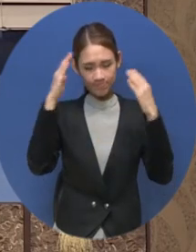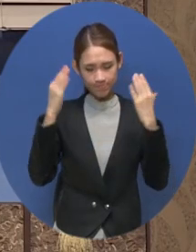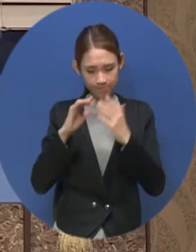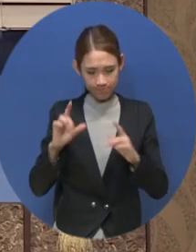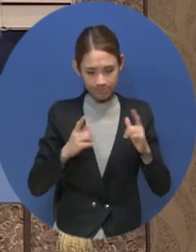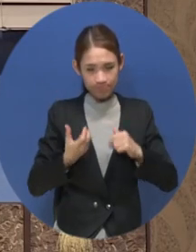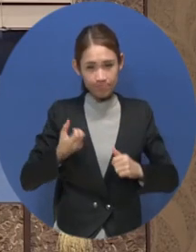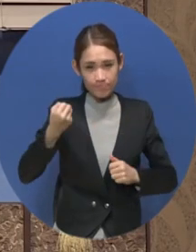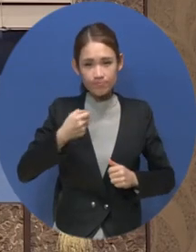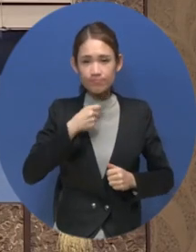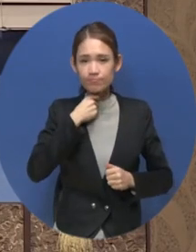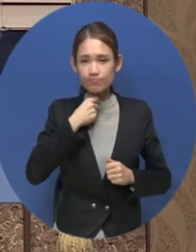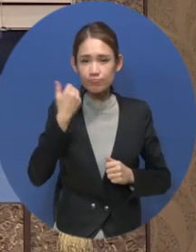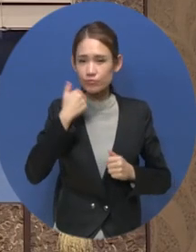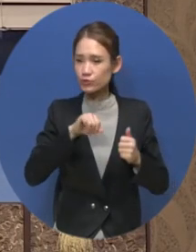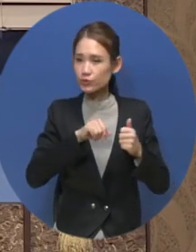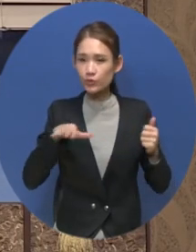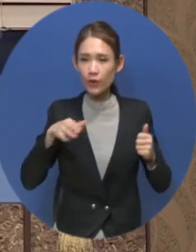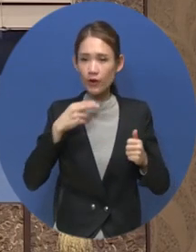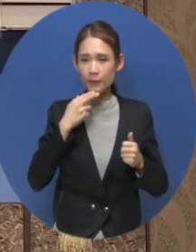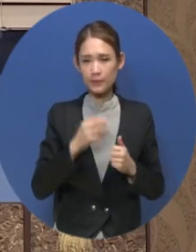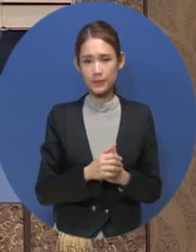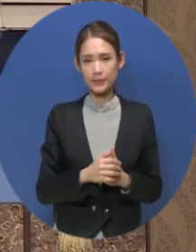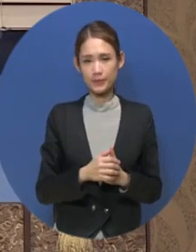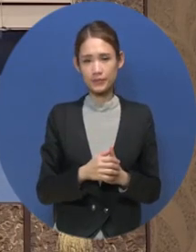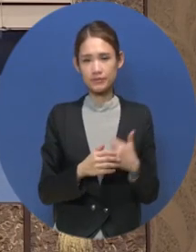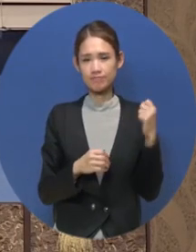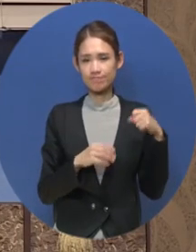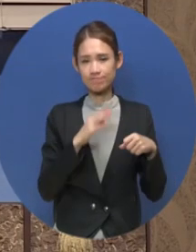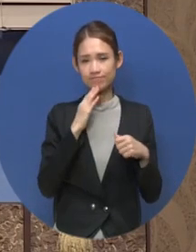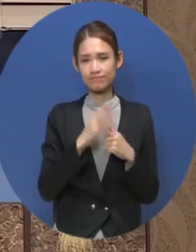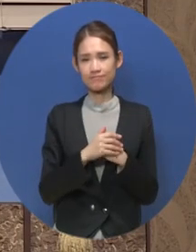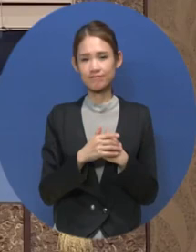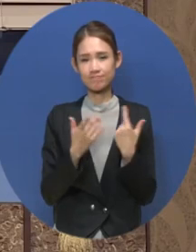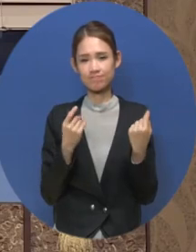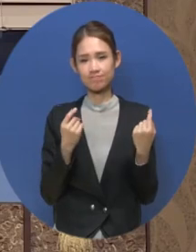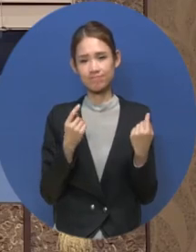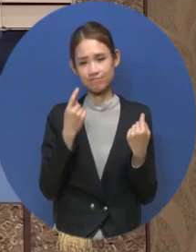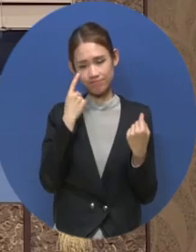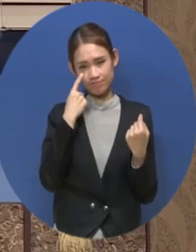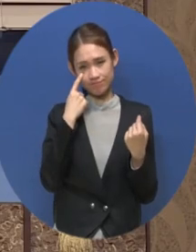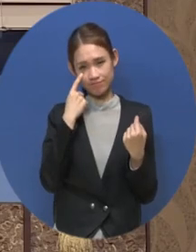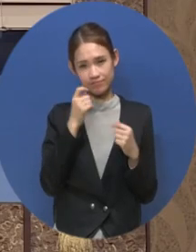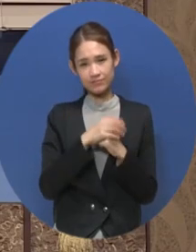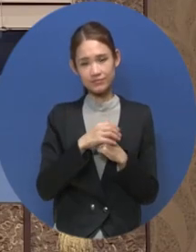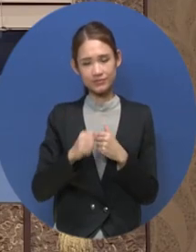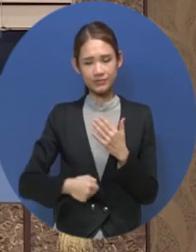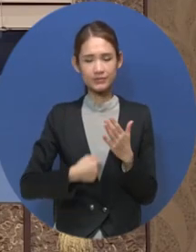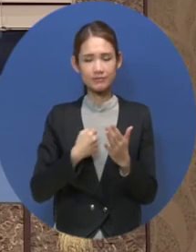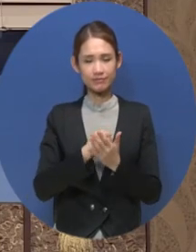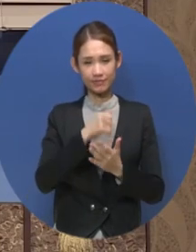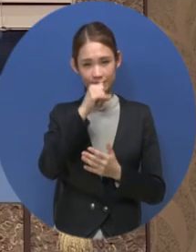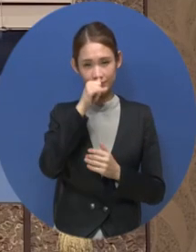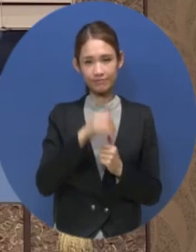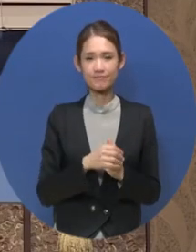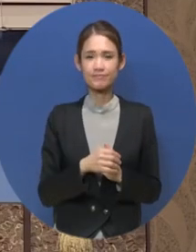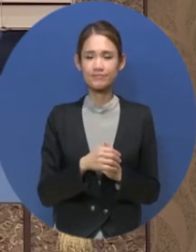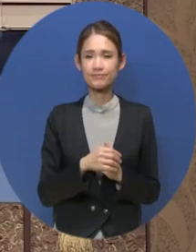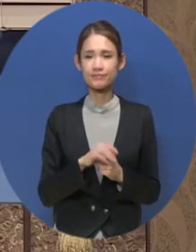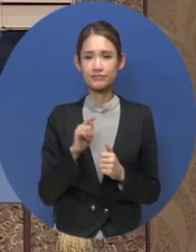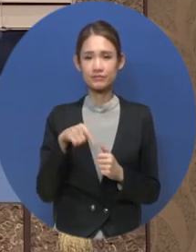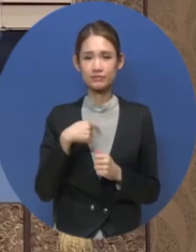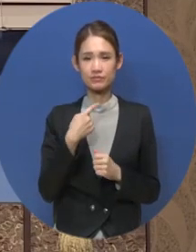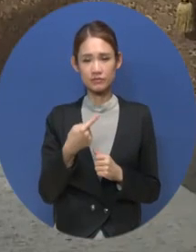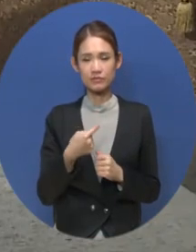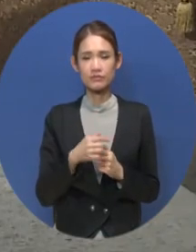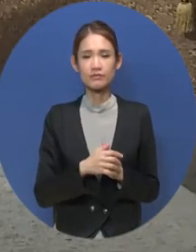누리는 누구도 소외되지 않는 그렇습니다. 그런 한번 체육을 한번 해보겠다라는 다짐이었고요. 그